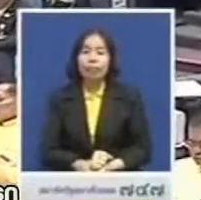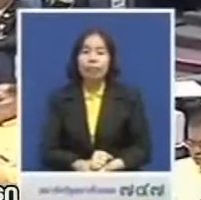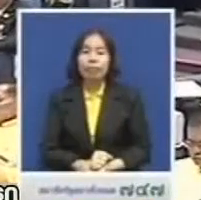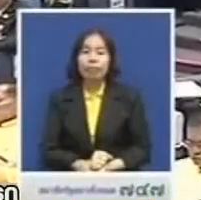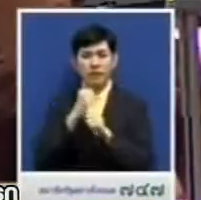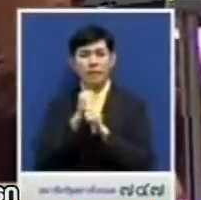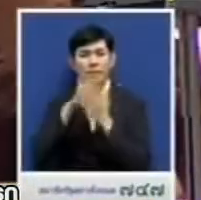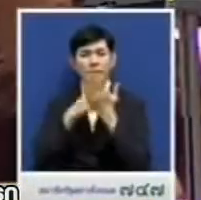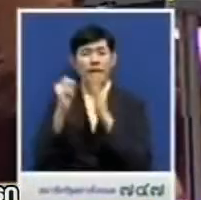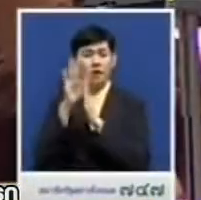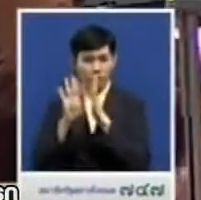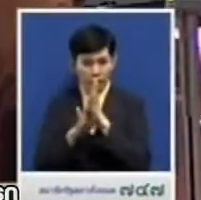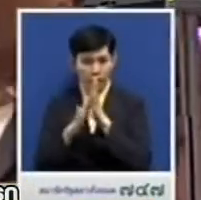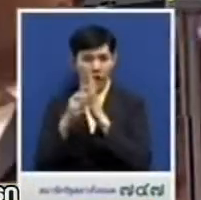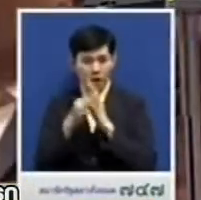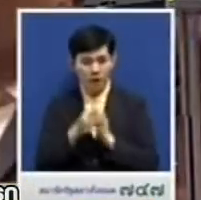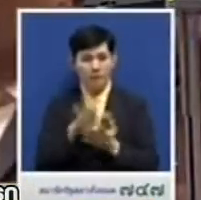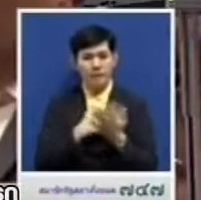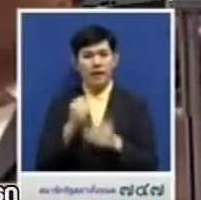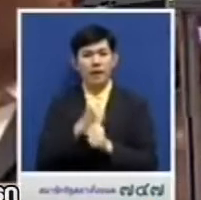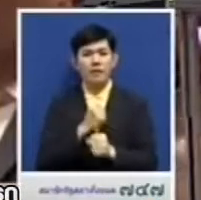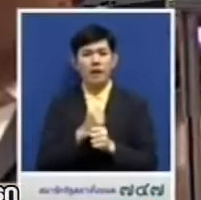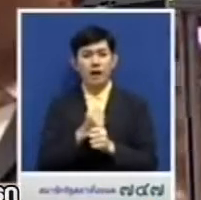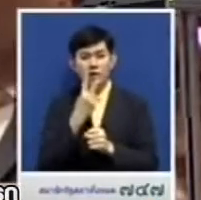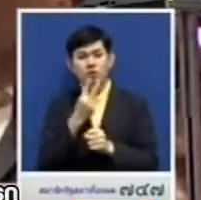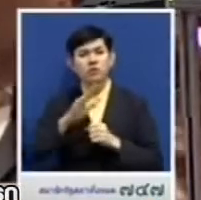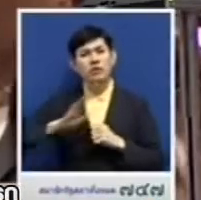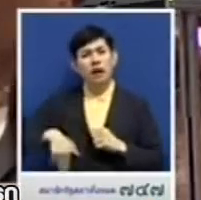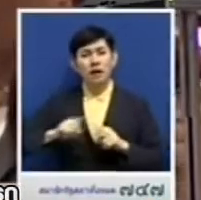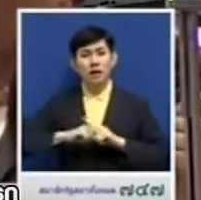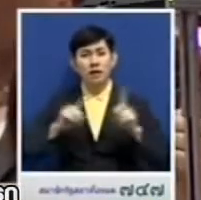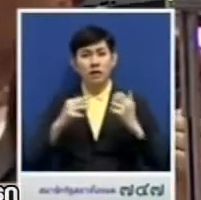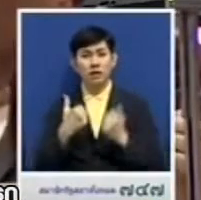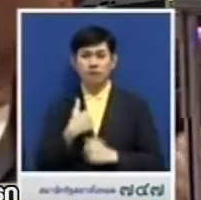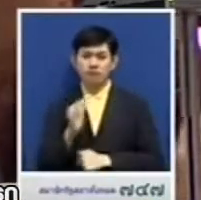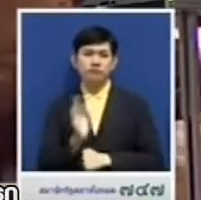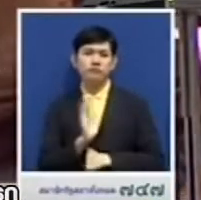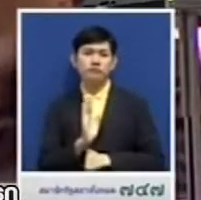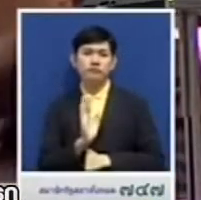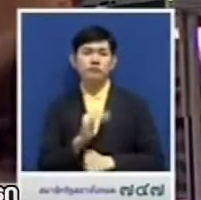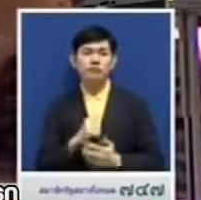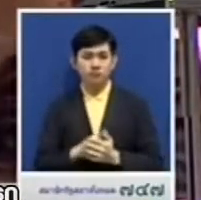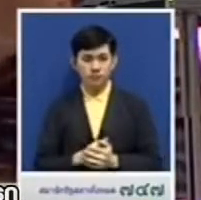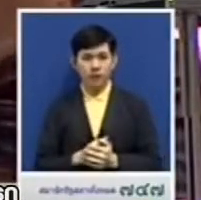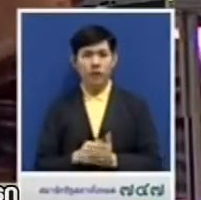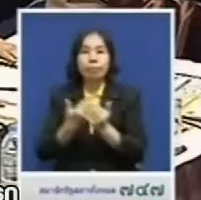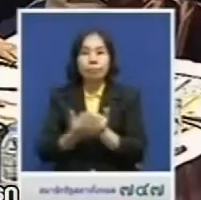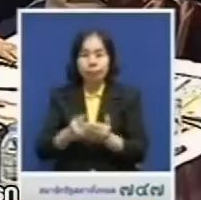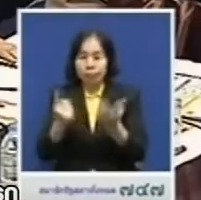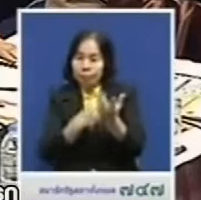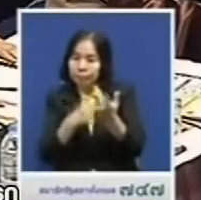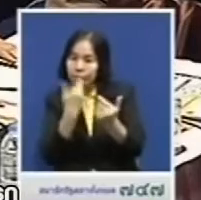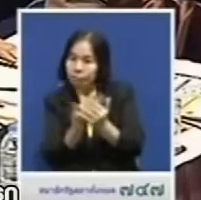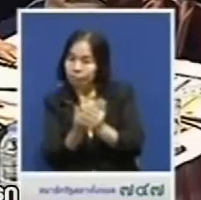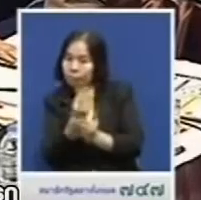ได้รับ ครับ แล้วถ้าสิ่งเหล่านั้นเนี่ยมันกำมารอมันโคมลอยฝ่ายค้านก็ยกมือขึ้นอภิปรายว่าเป็นไป